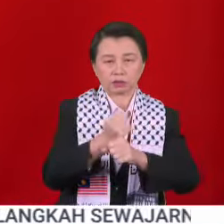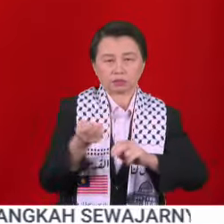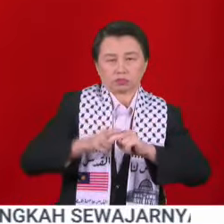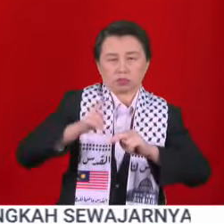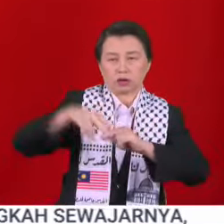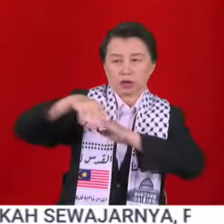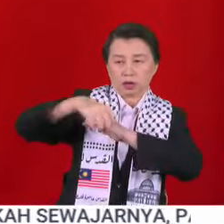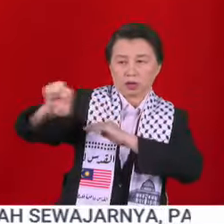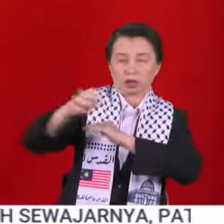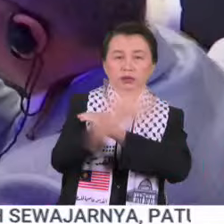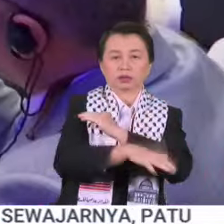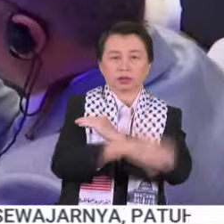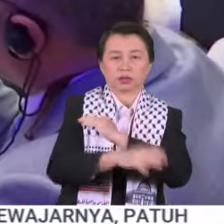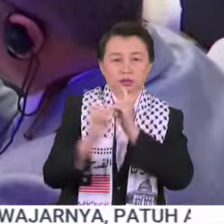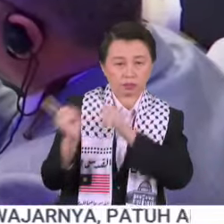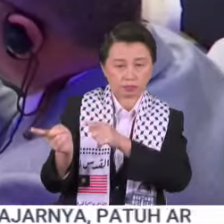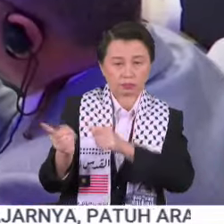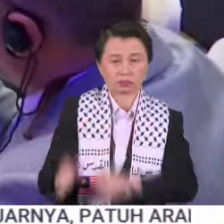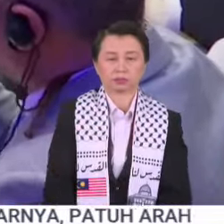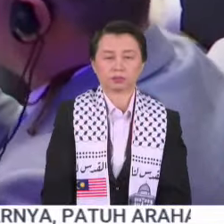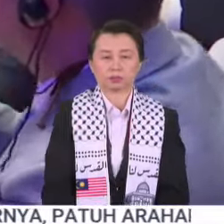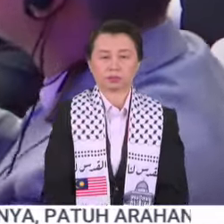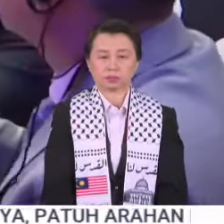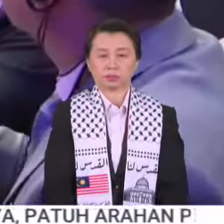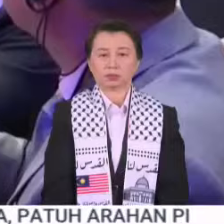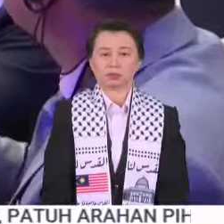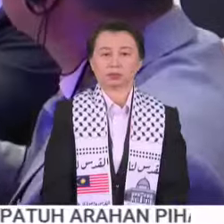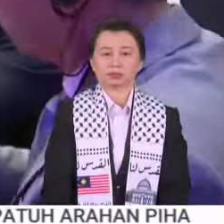tingkatkan ekspor ke negara luar.